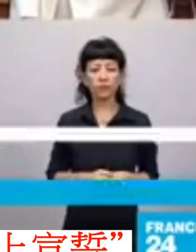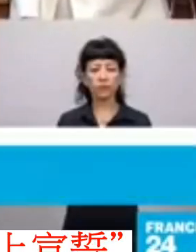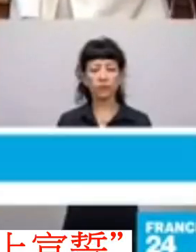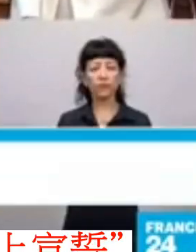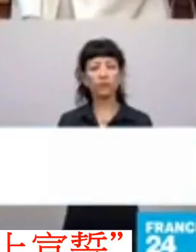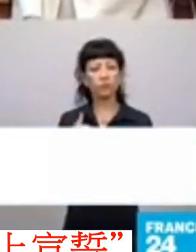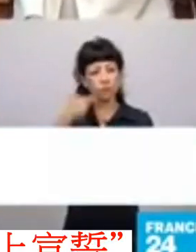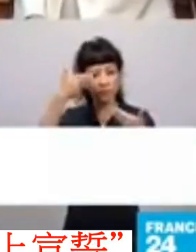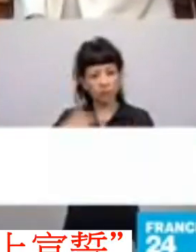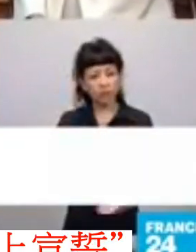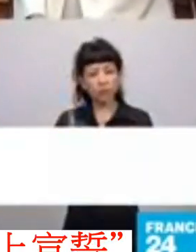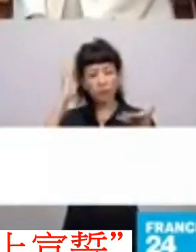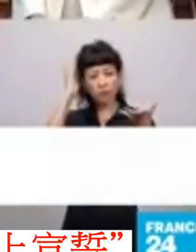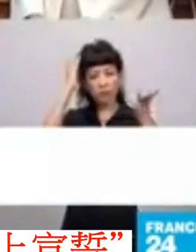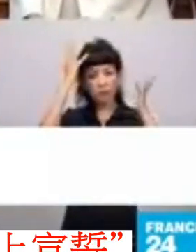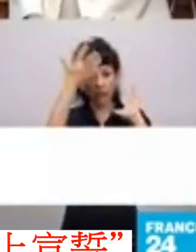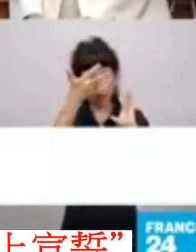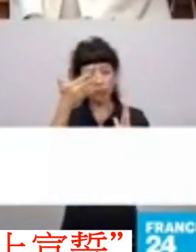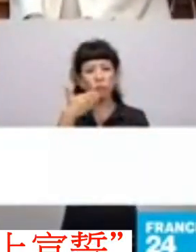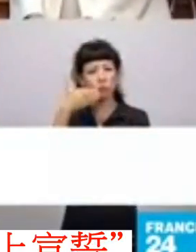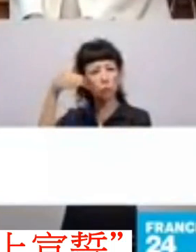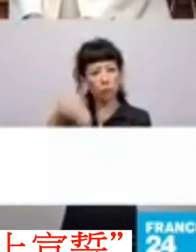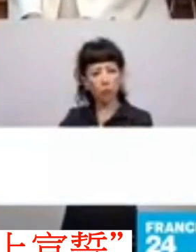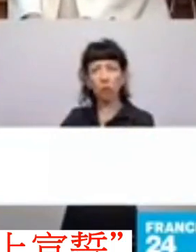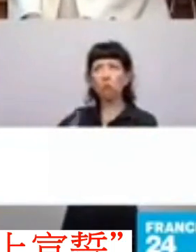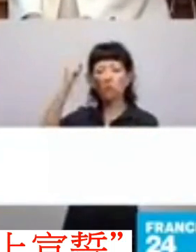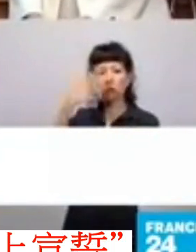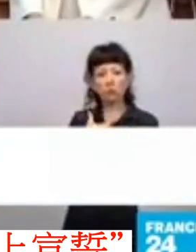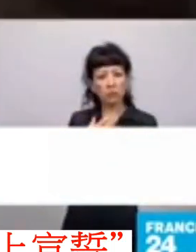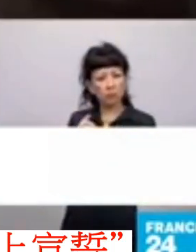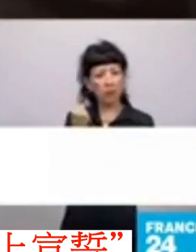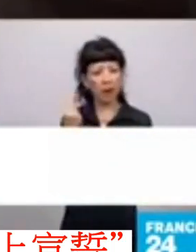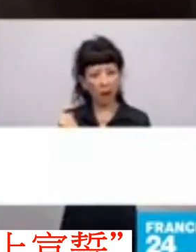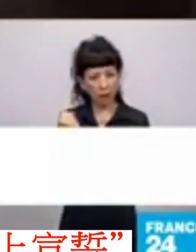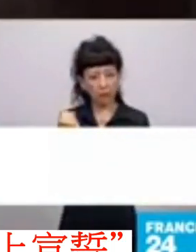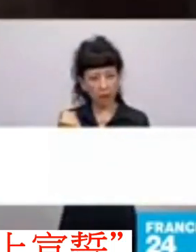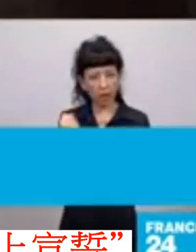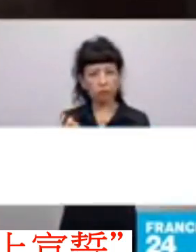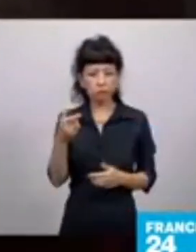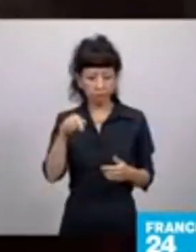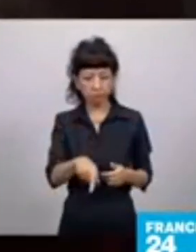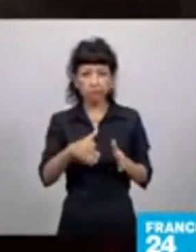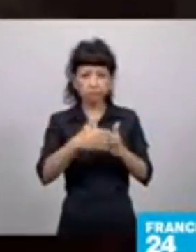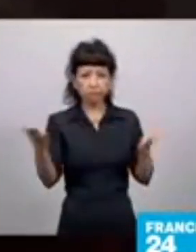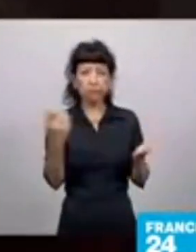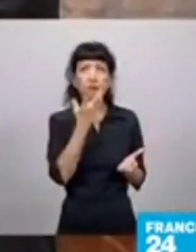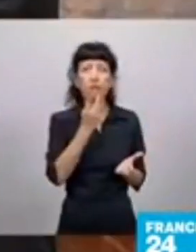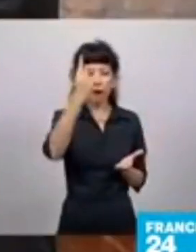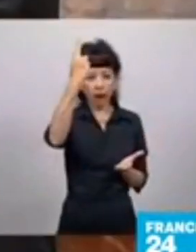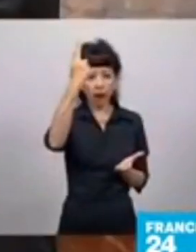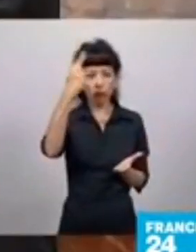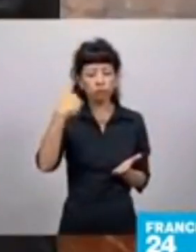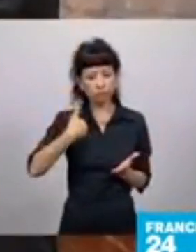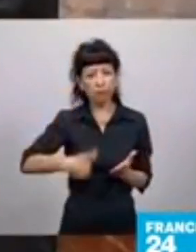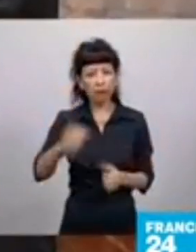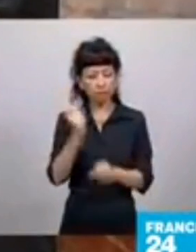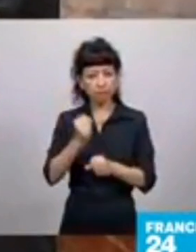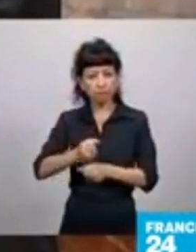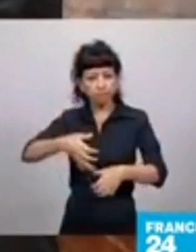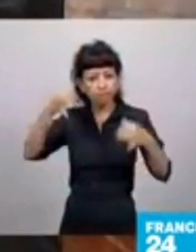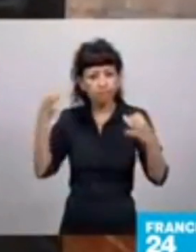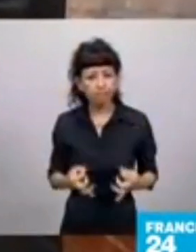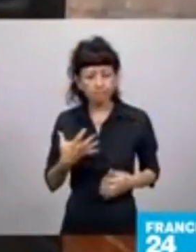Javier Gerardo Milei, je jure devant Dieu et devant la patrie sur ces saints évangiles d'assurer avec loyauté et